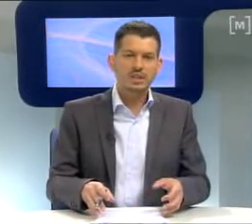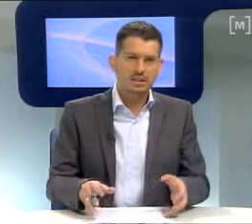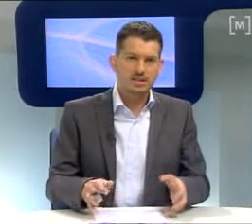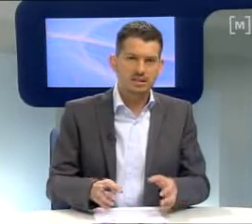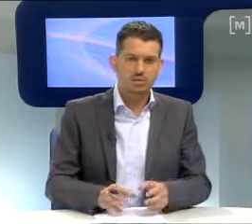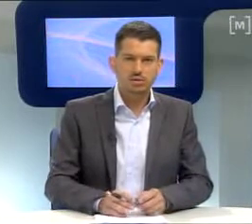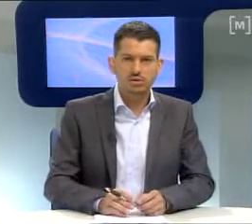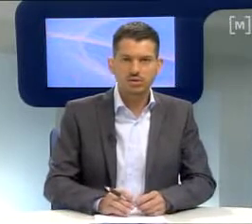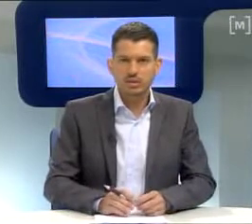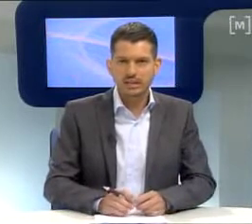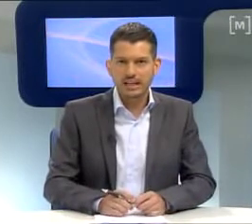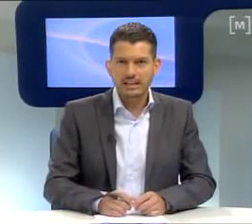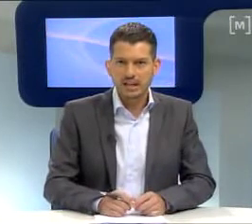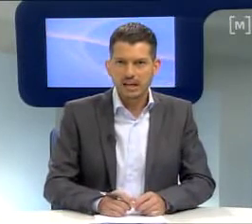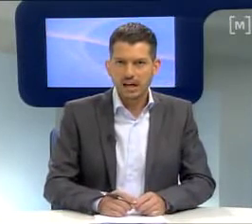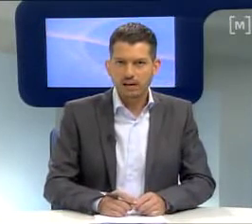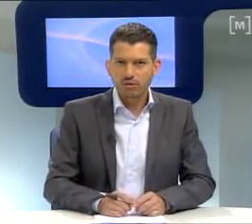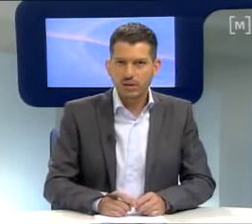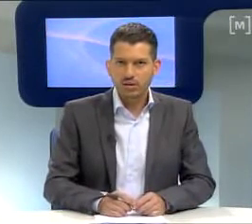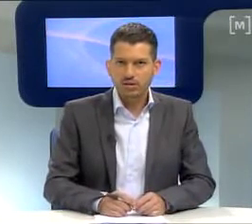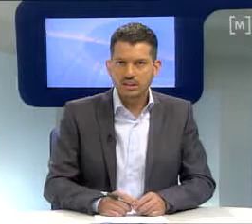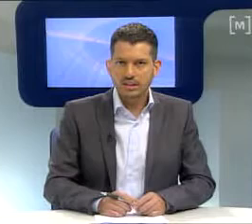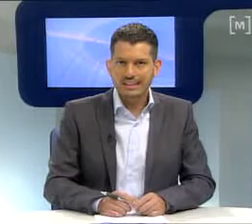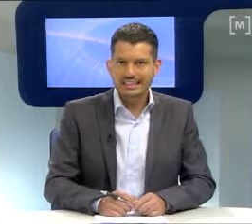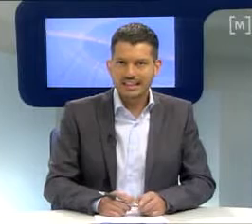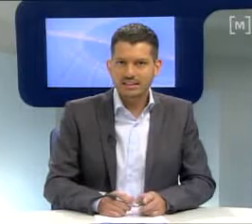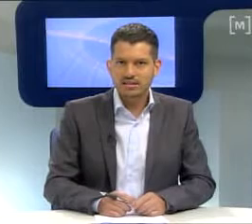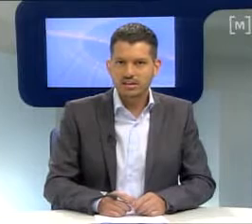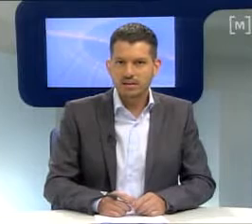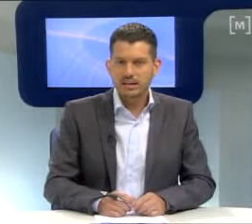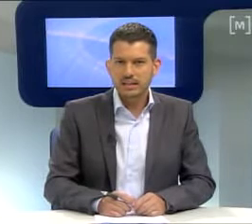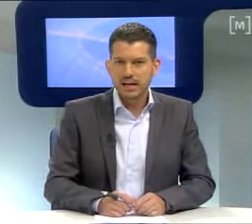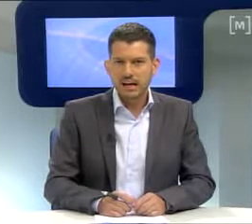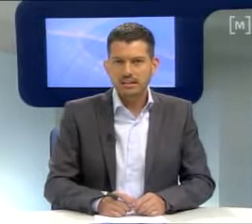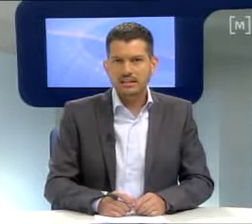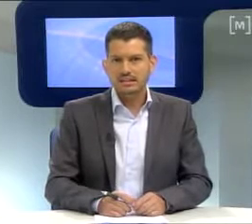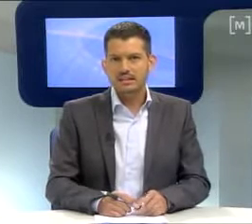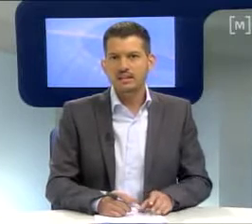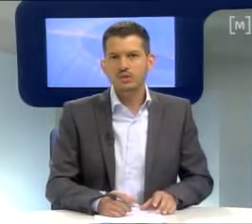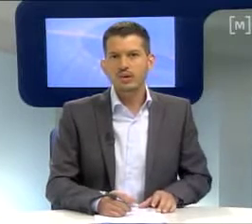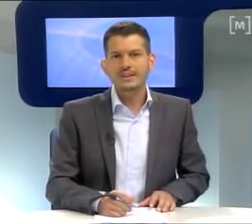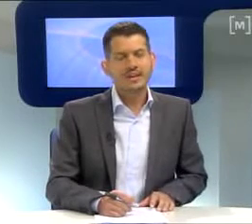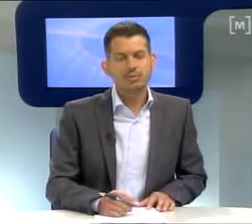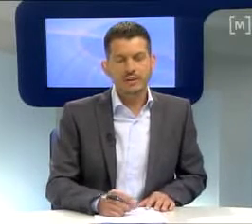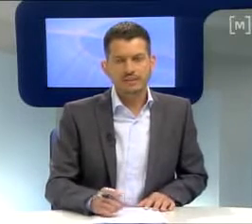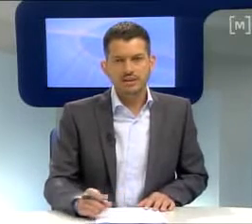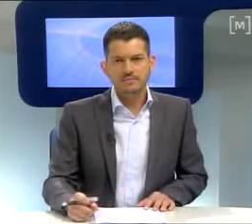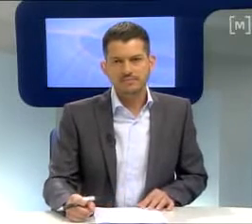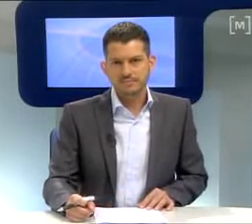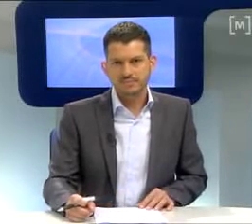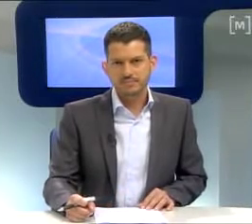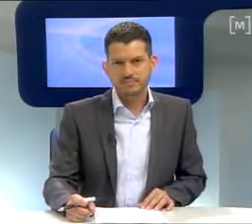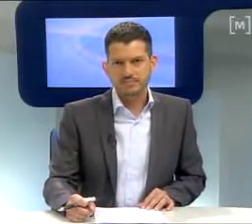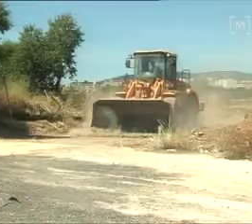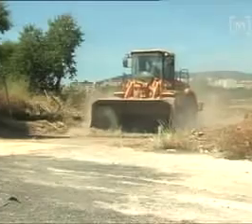Domenge amb Sacresa, la promotora adjudicatària. Avui el conseller d'Hisenda, Antoni Alemany, ha dit que Antich no ha fet cap oferta.